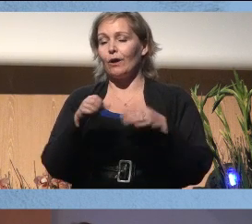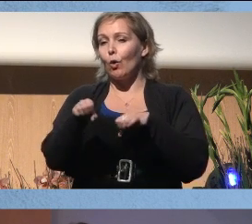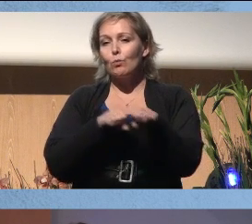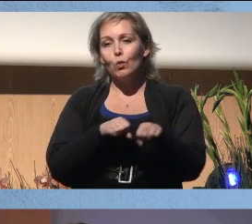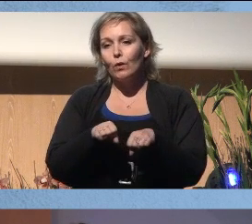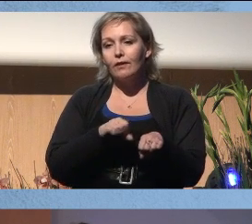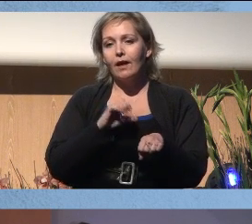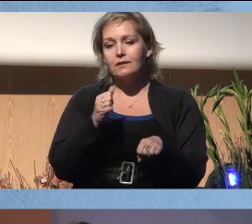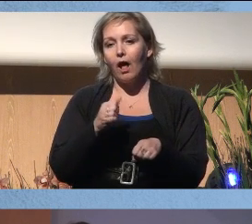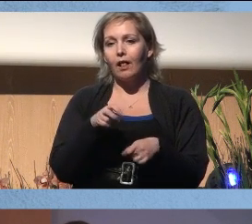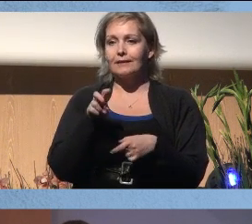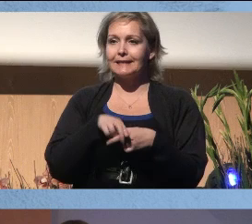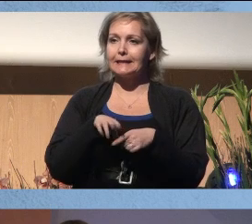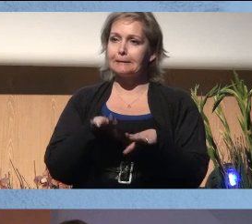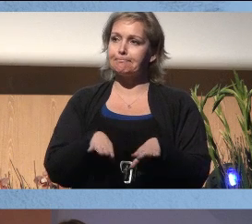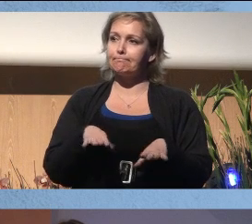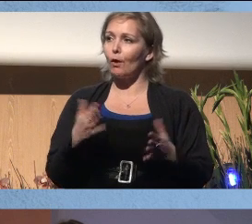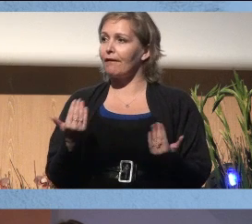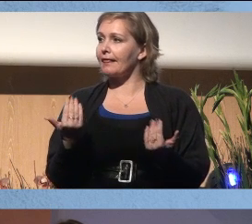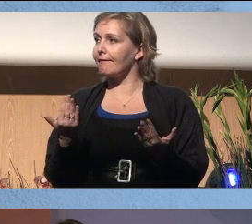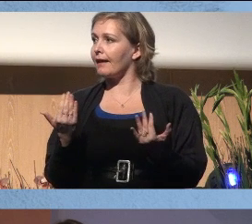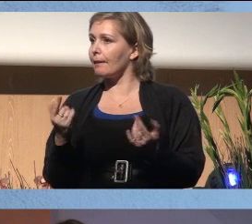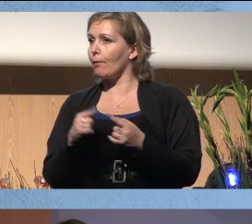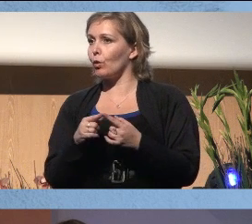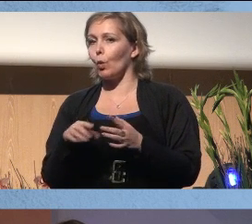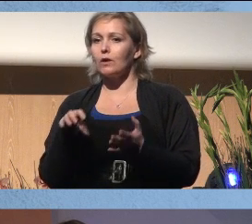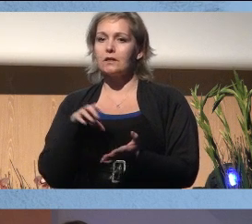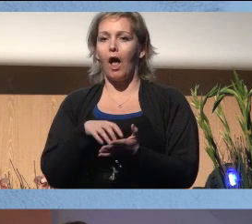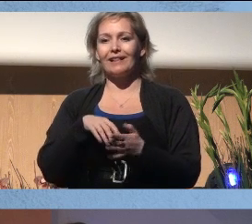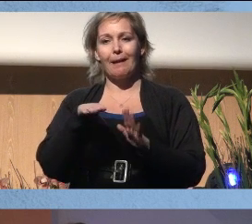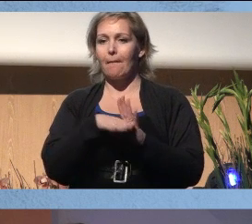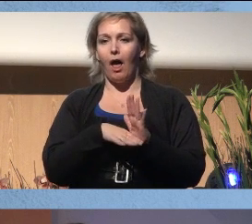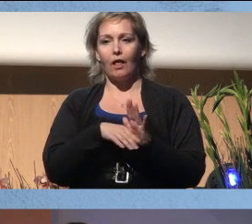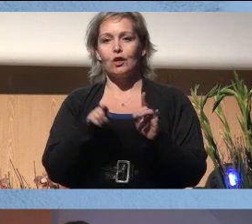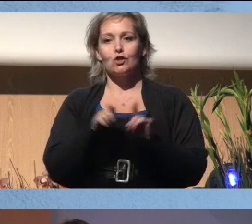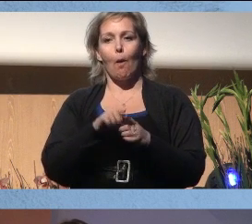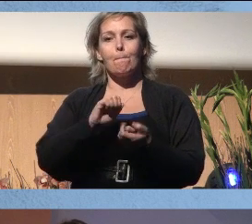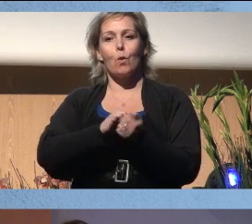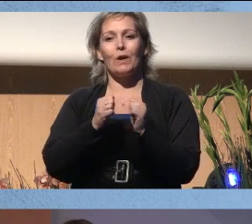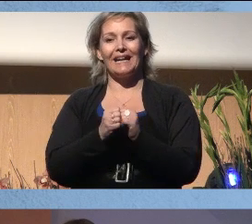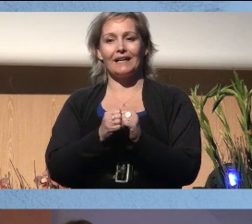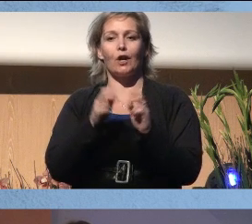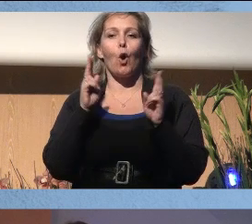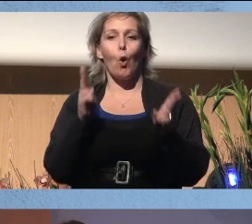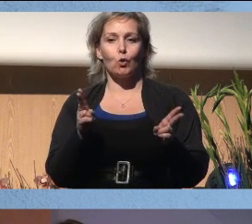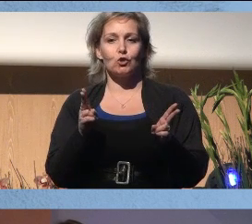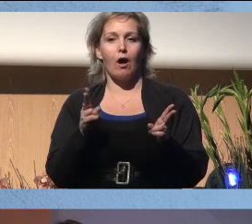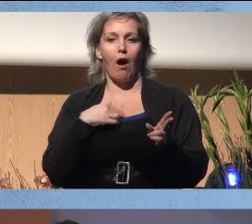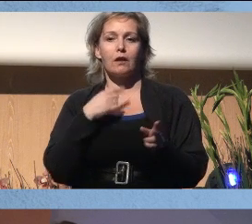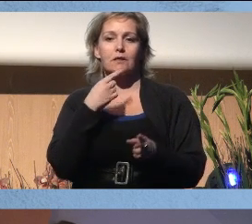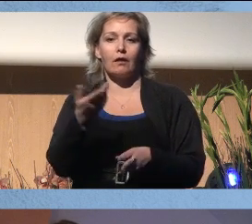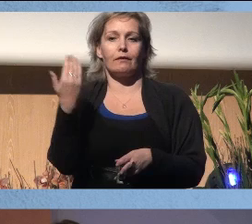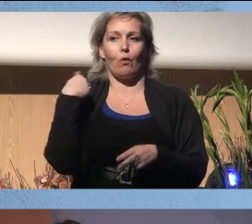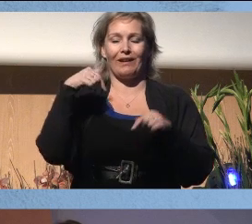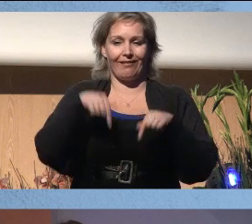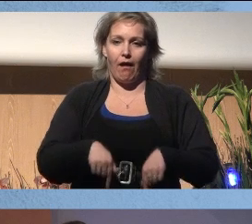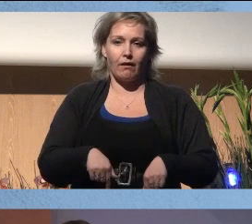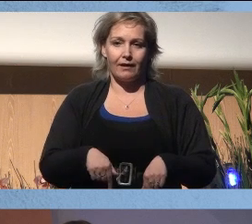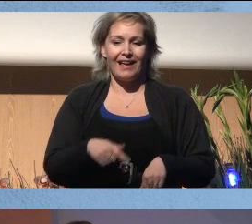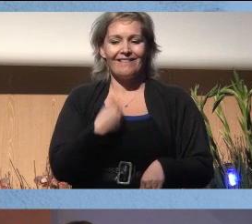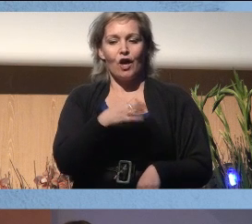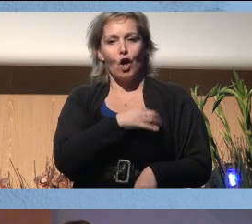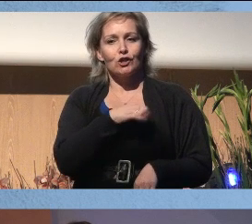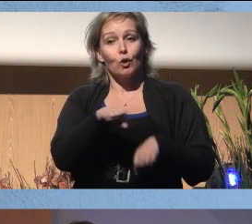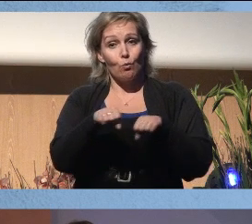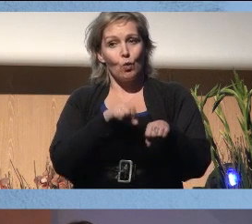kommunene skal sitte stille og vente på noen statlig plan, slik politikerne også uttrykte tidligere i dag. Vi